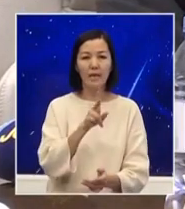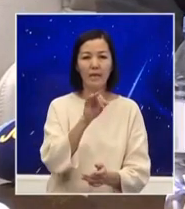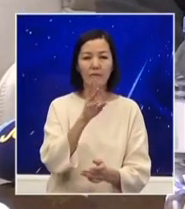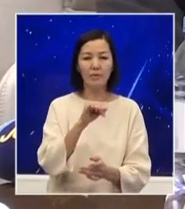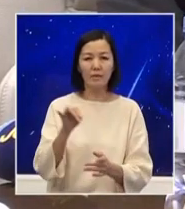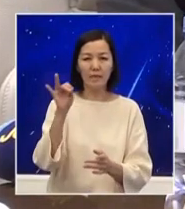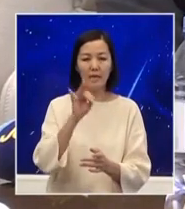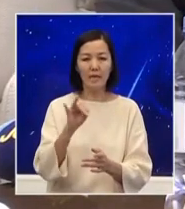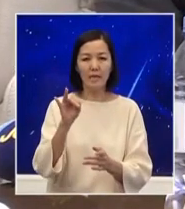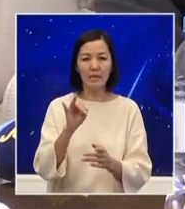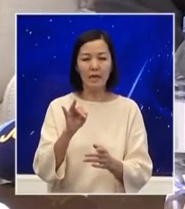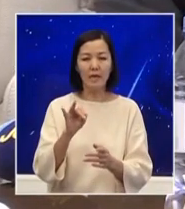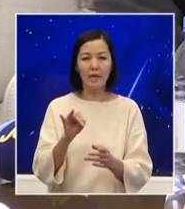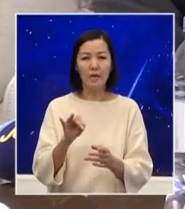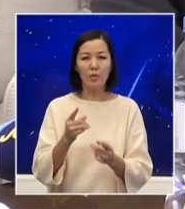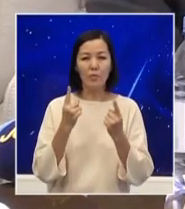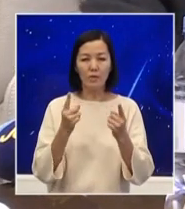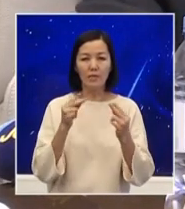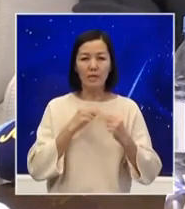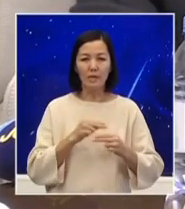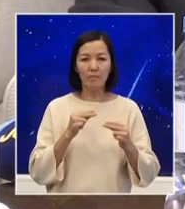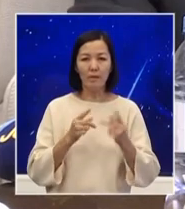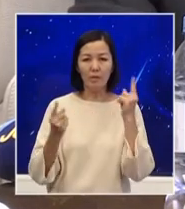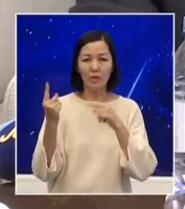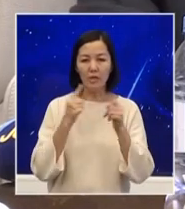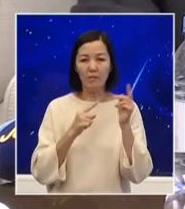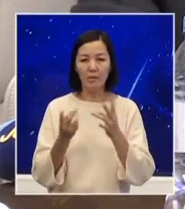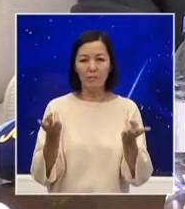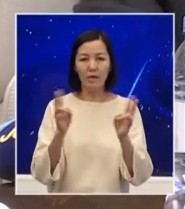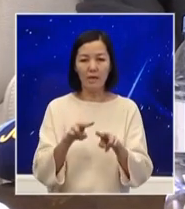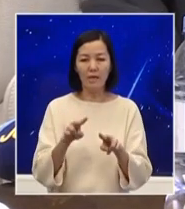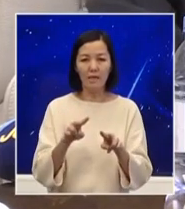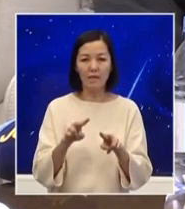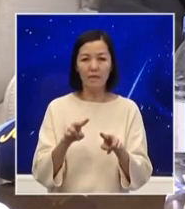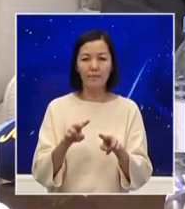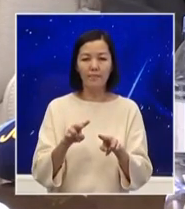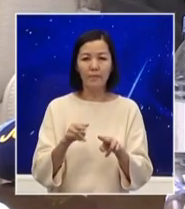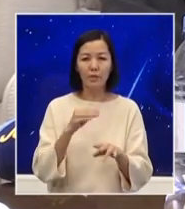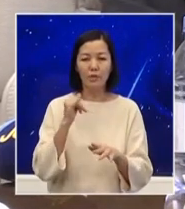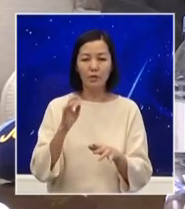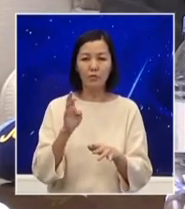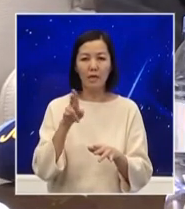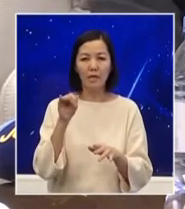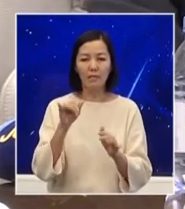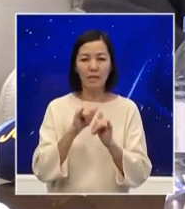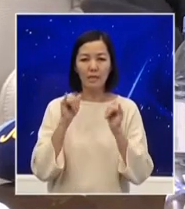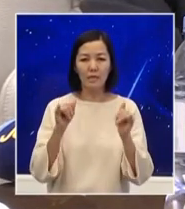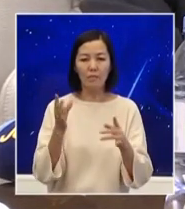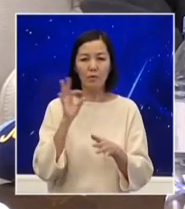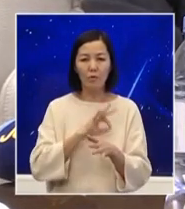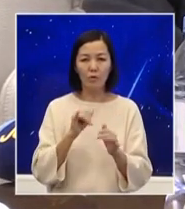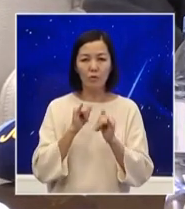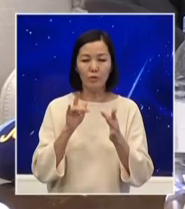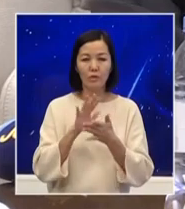тарих беттерінде орасан зор еңбегімен, көркем дүниелермен қалары сөзсіз. Жетісудың әдебиеті айдынынан жазушы мұрасынан